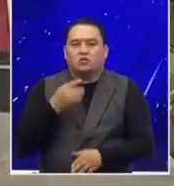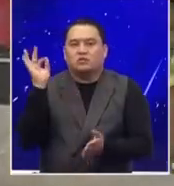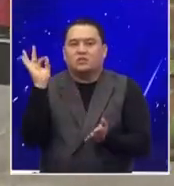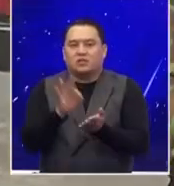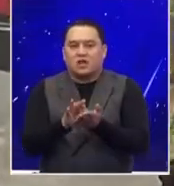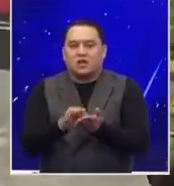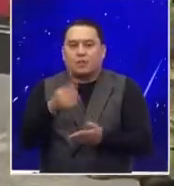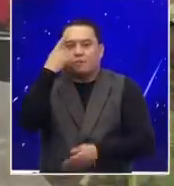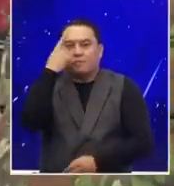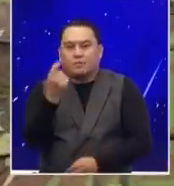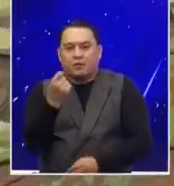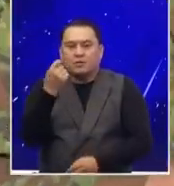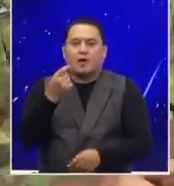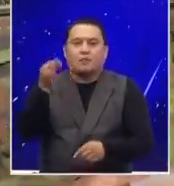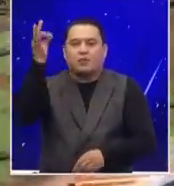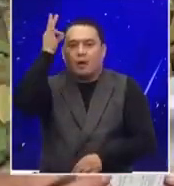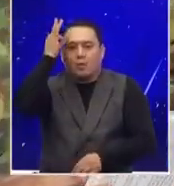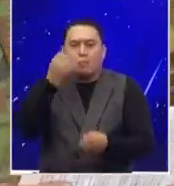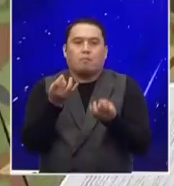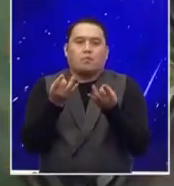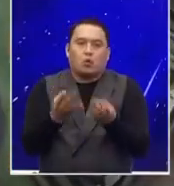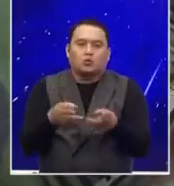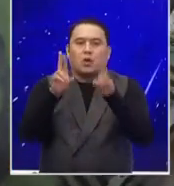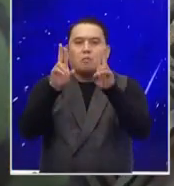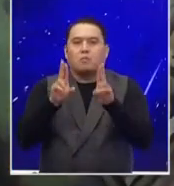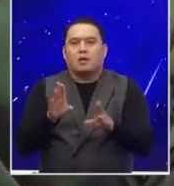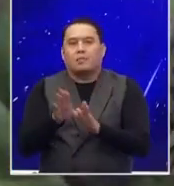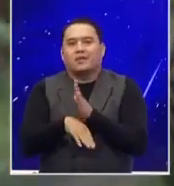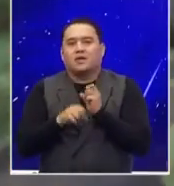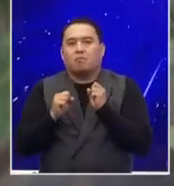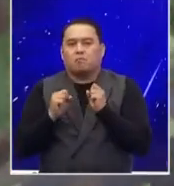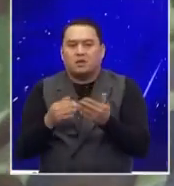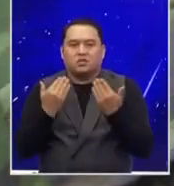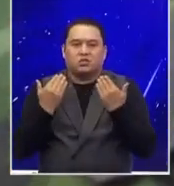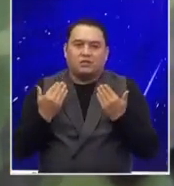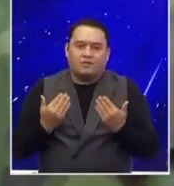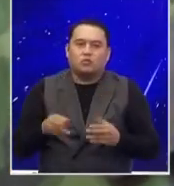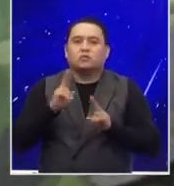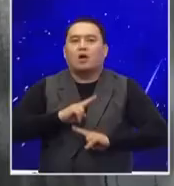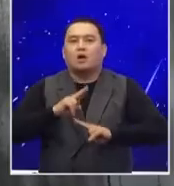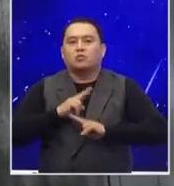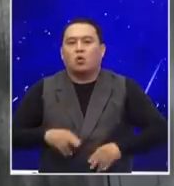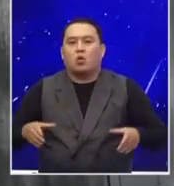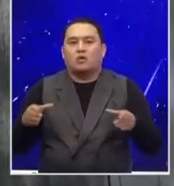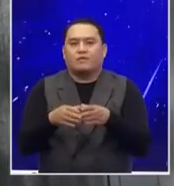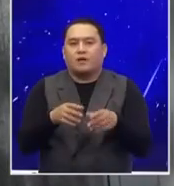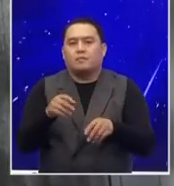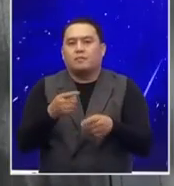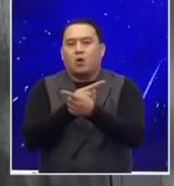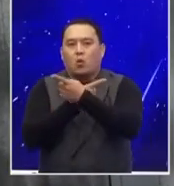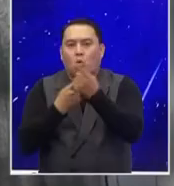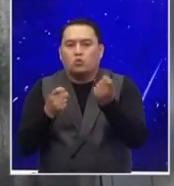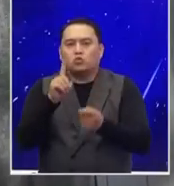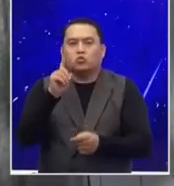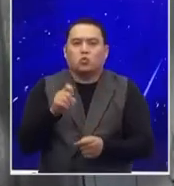целью – предупредить и напомнить об элементарных правилах безопасности. В настоящее время сотрудники отдела проинструктировали